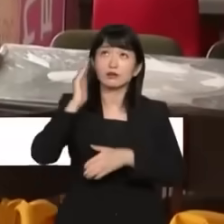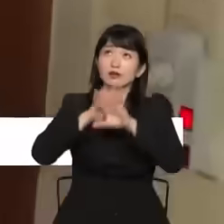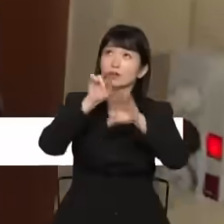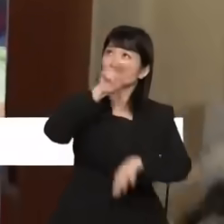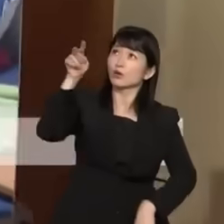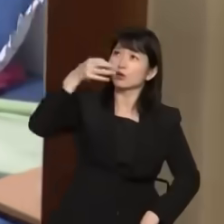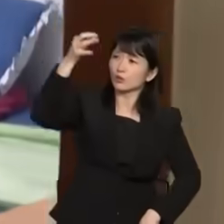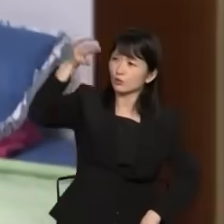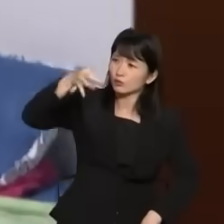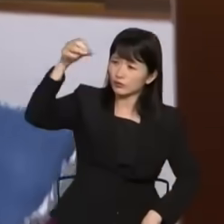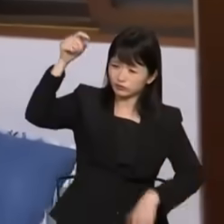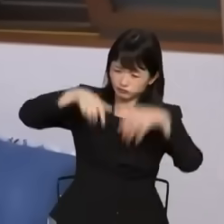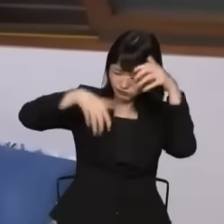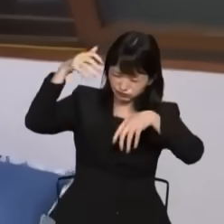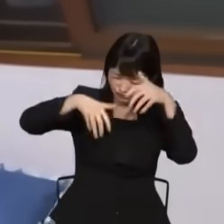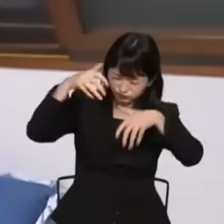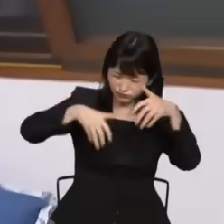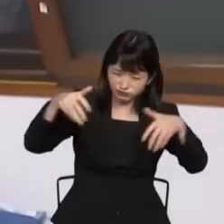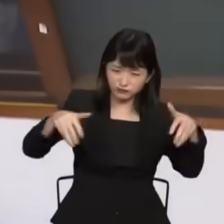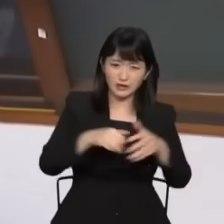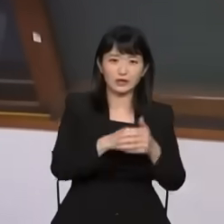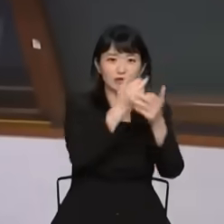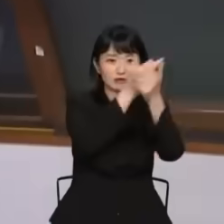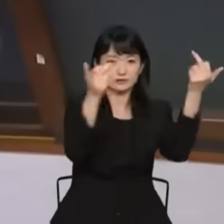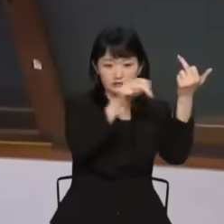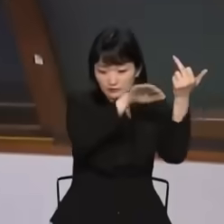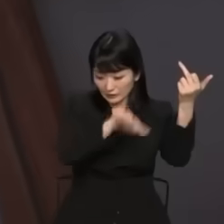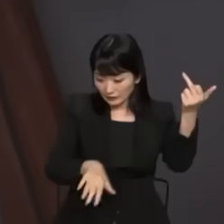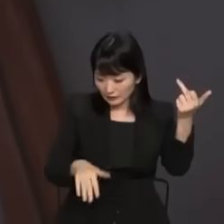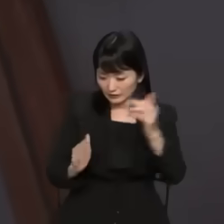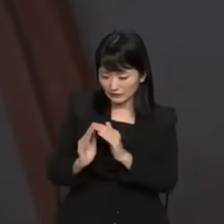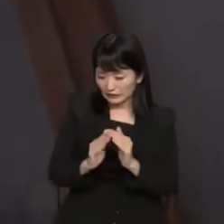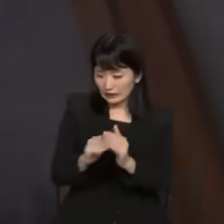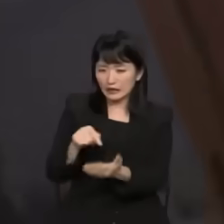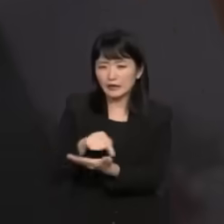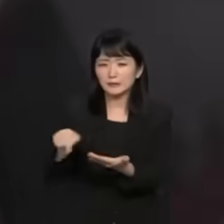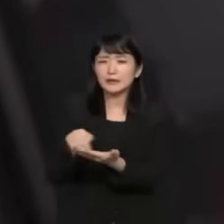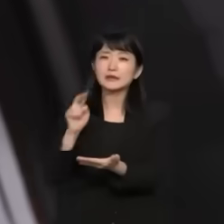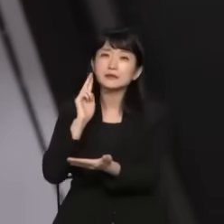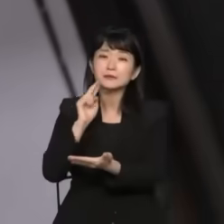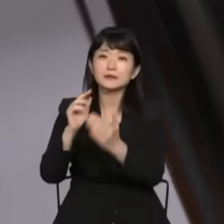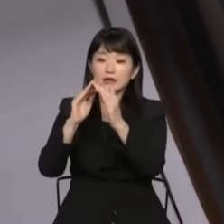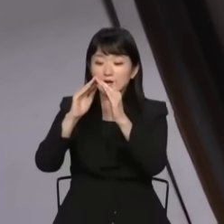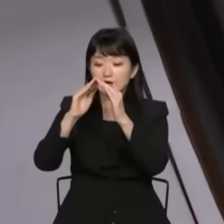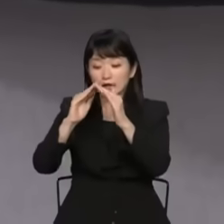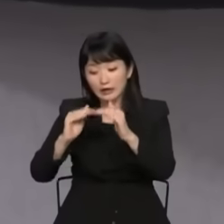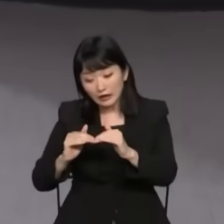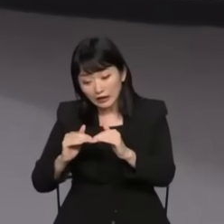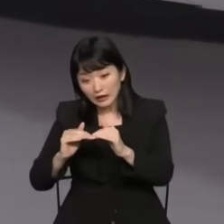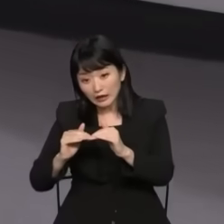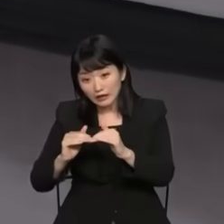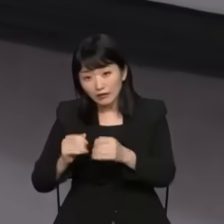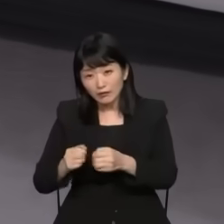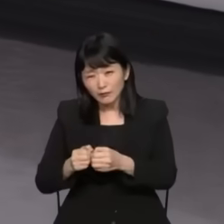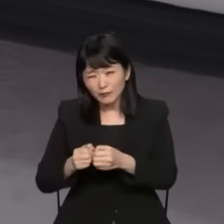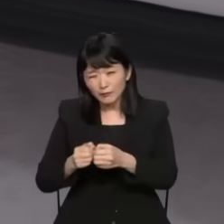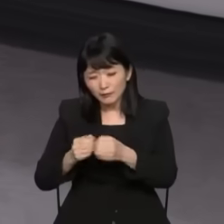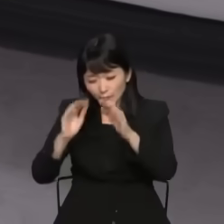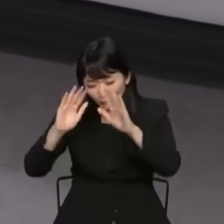소용없었어요. 산 아래 동네도 피해가 컸습니다. 불룩하게 내려앉은 천장이 금방이라도 터질 것